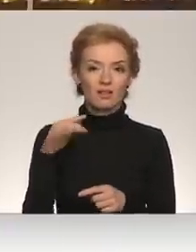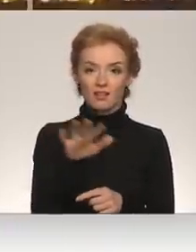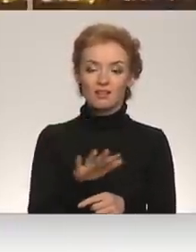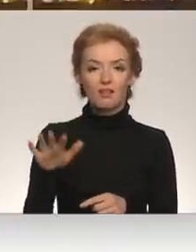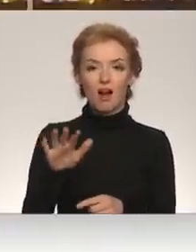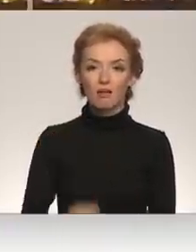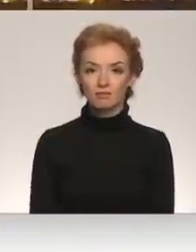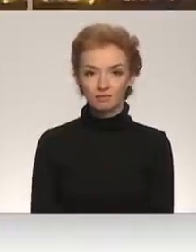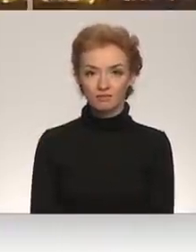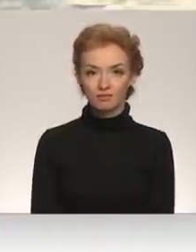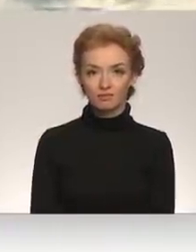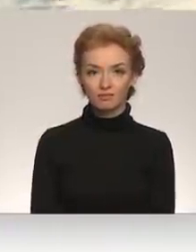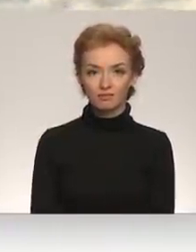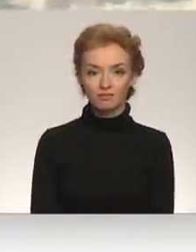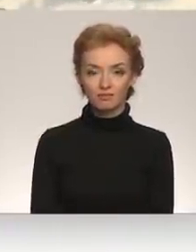Zvirbuļa reportāžā.